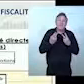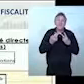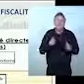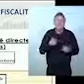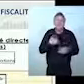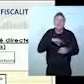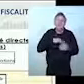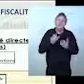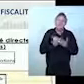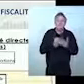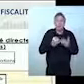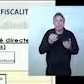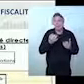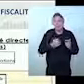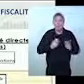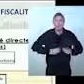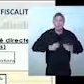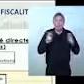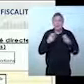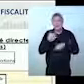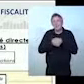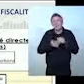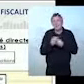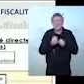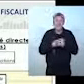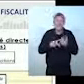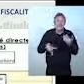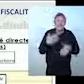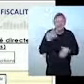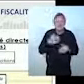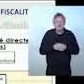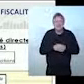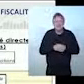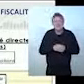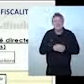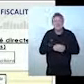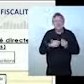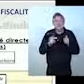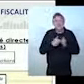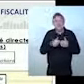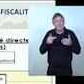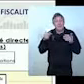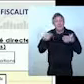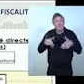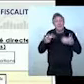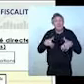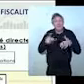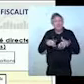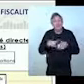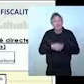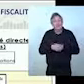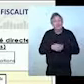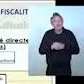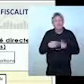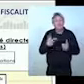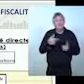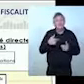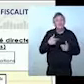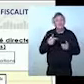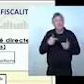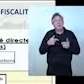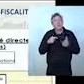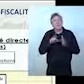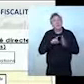à l'augmentation des taux en 2015. Ensuite, en 2018, il y a eu la réforme sur l'abattement qui a